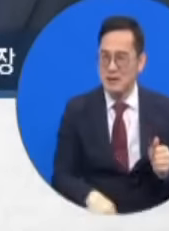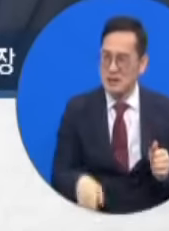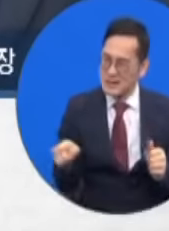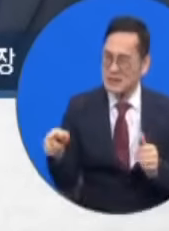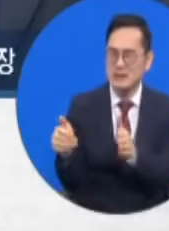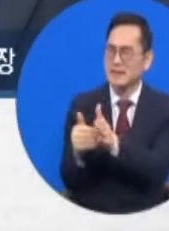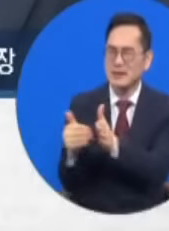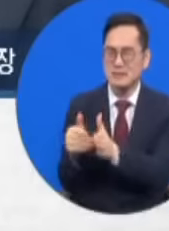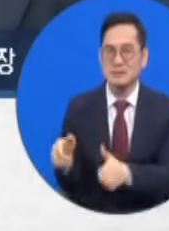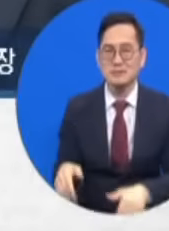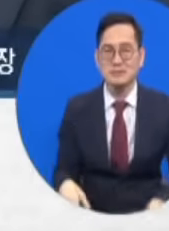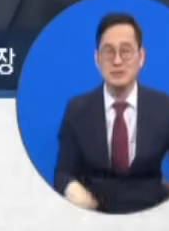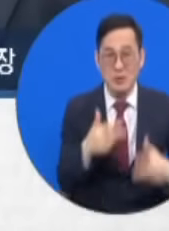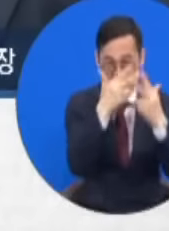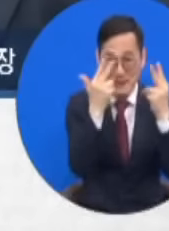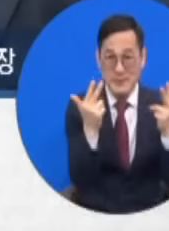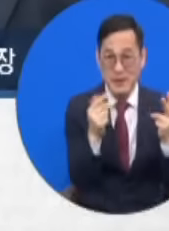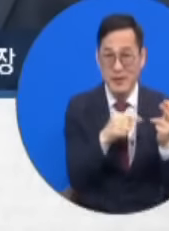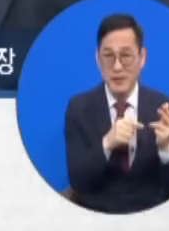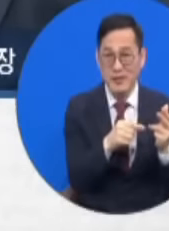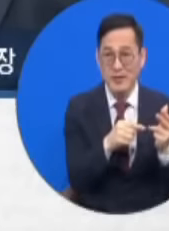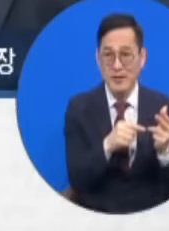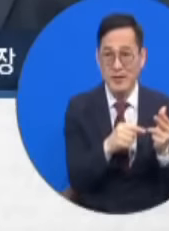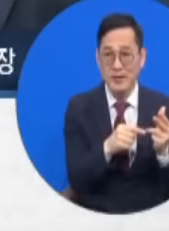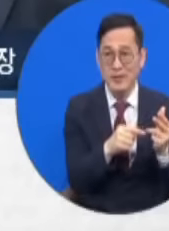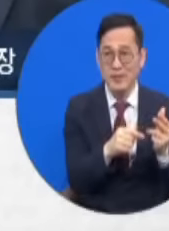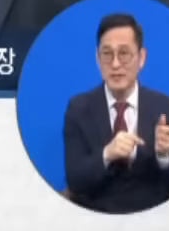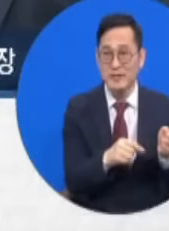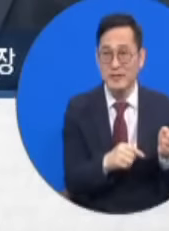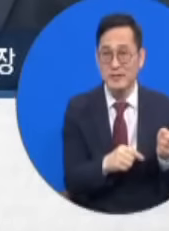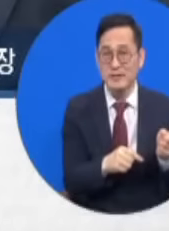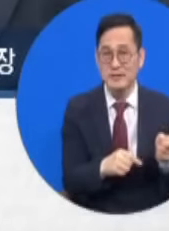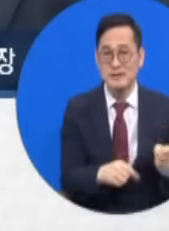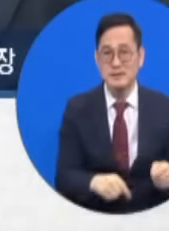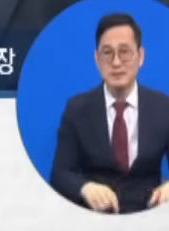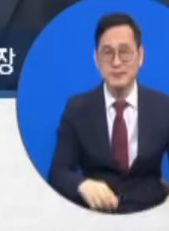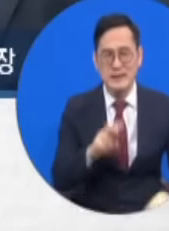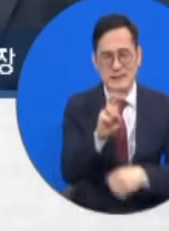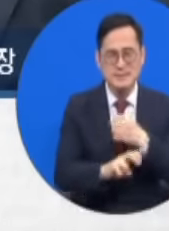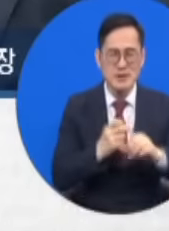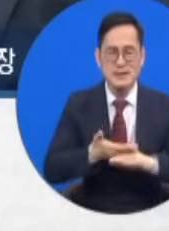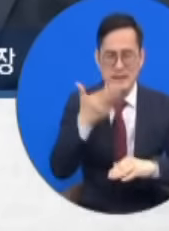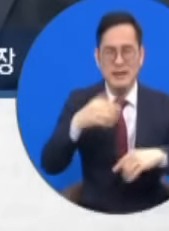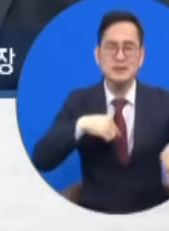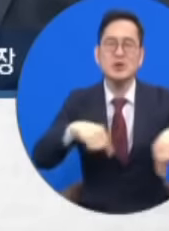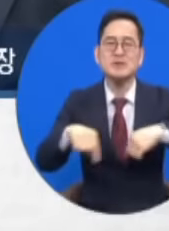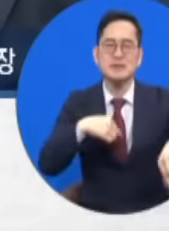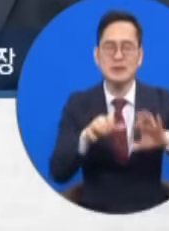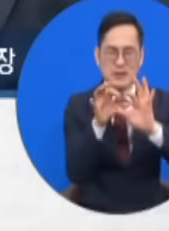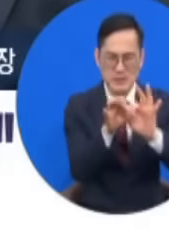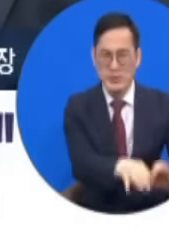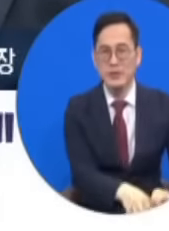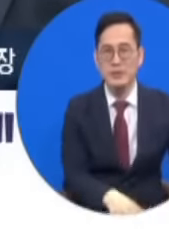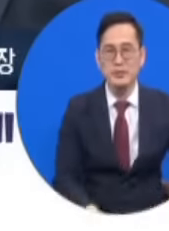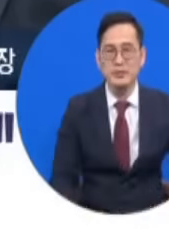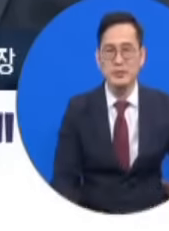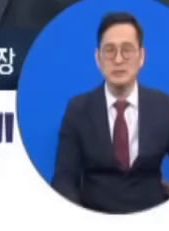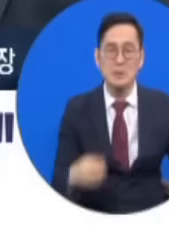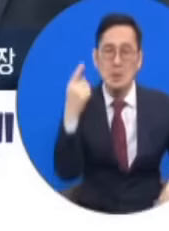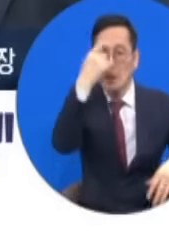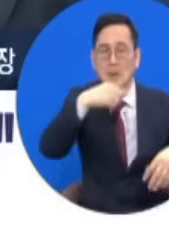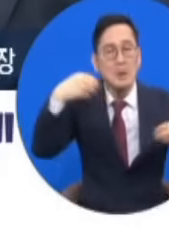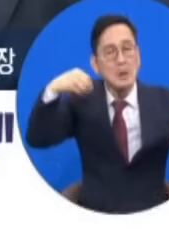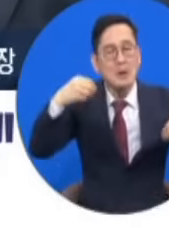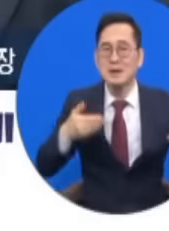그리고 이재명 대표가 벌써 20몇 년째 대중정치인입니다. 어떤 자기 이미지를 위해서 뭔가를 연출할 필요가